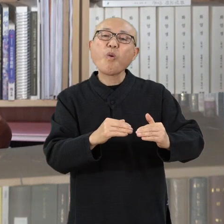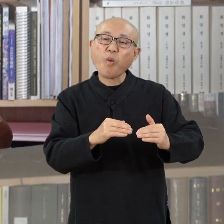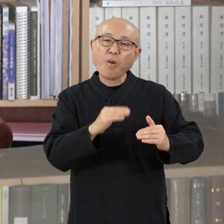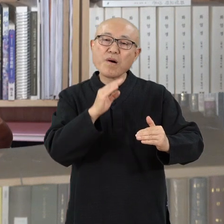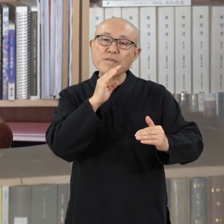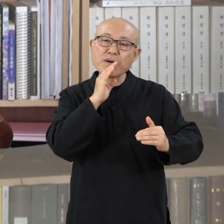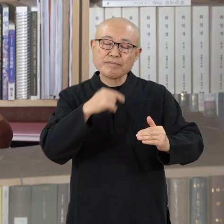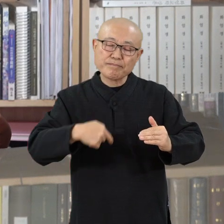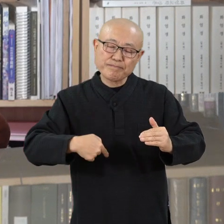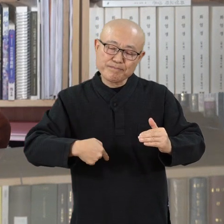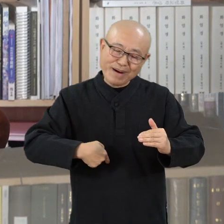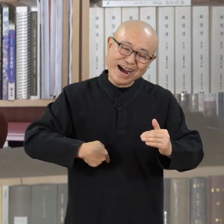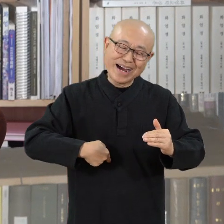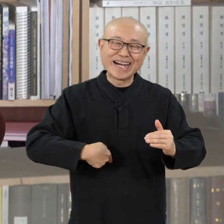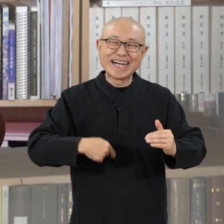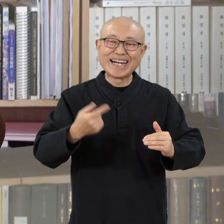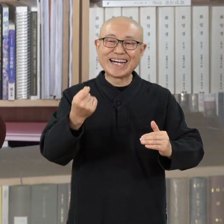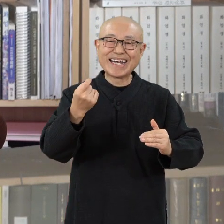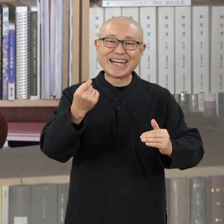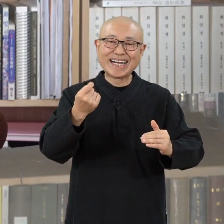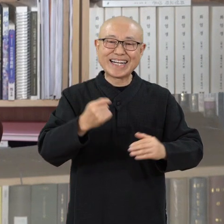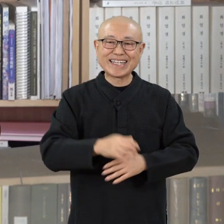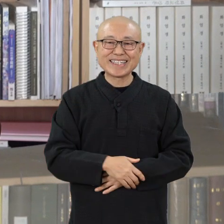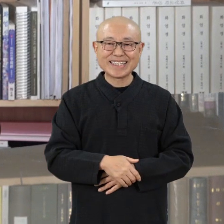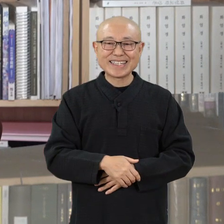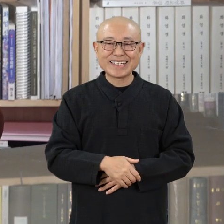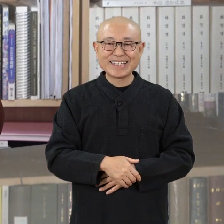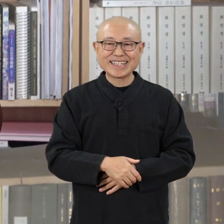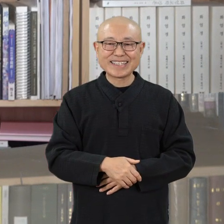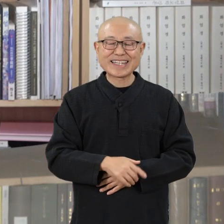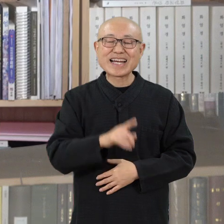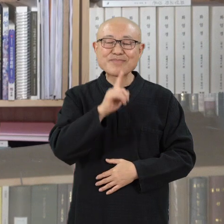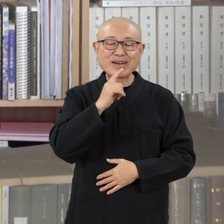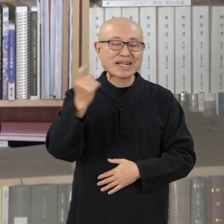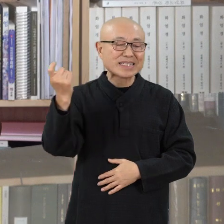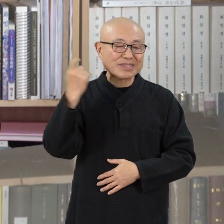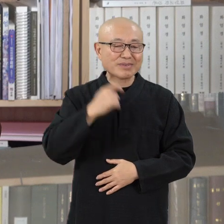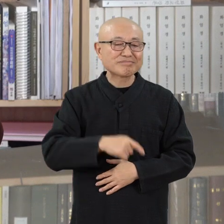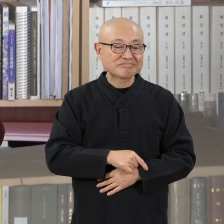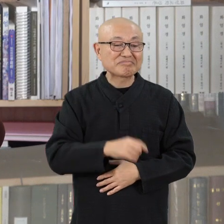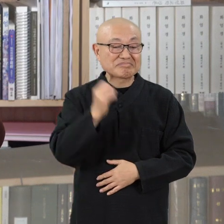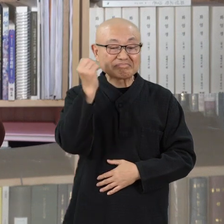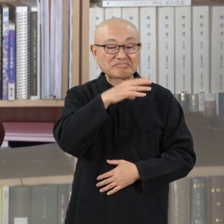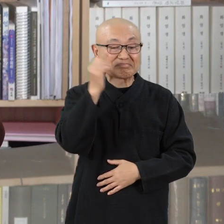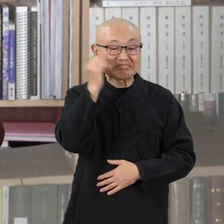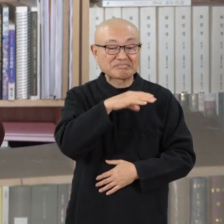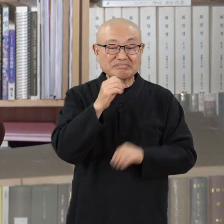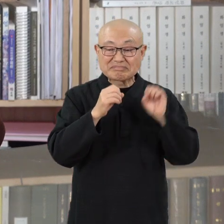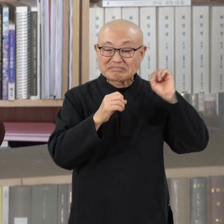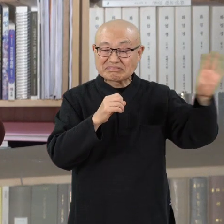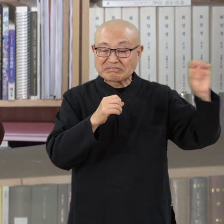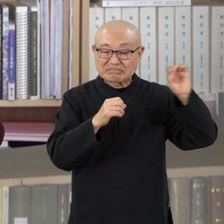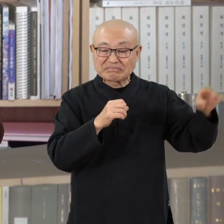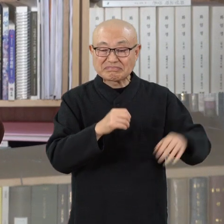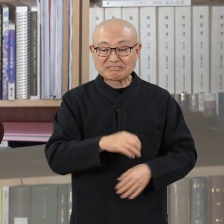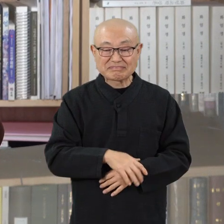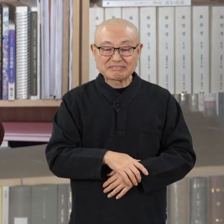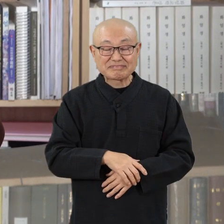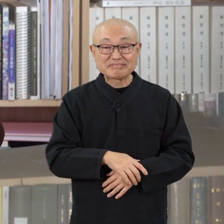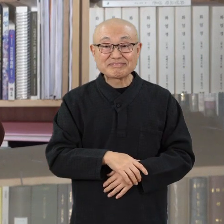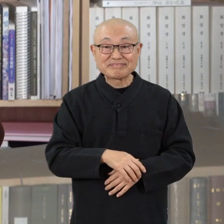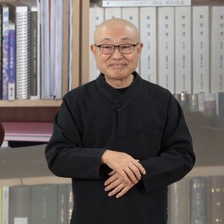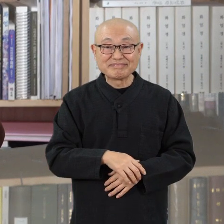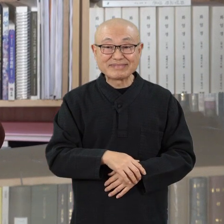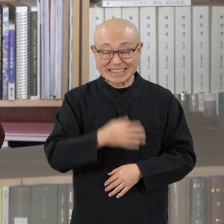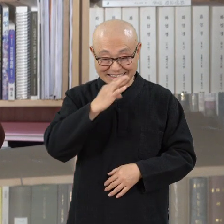그런 말씀이에요. 그럼 이걸 들으시고 저도 그렇고 뭐 그냥 흘려보내면 그냥 이야기에 불과해요. 근데 이제 오늘